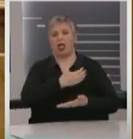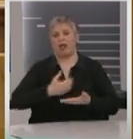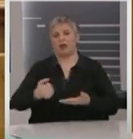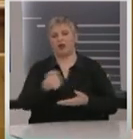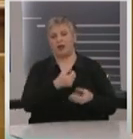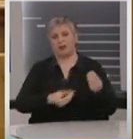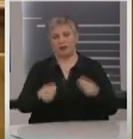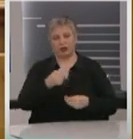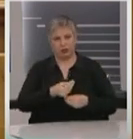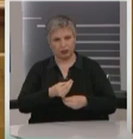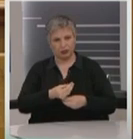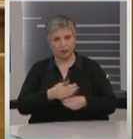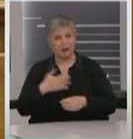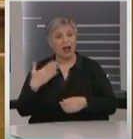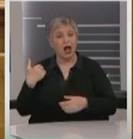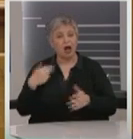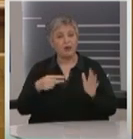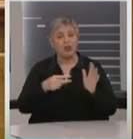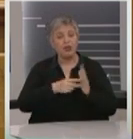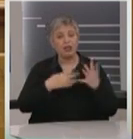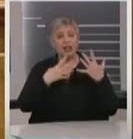κρίση από το 2009